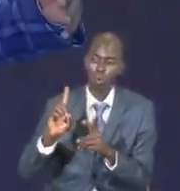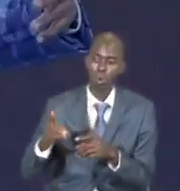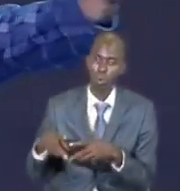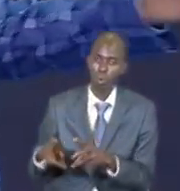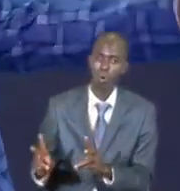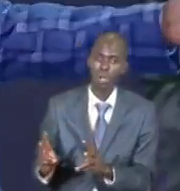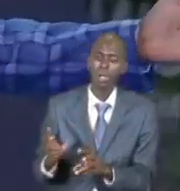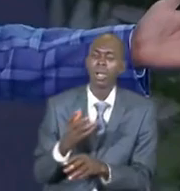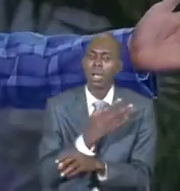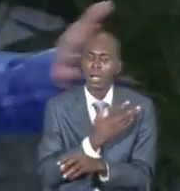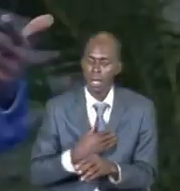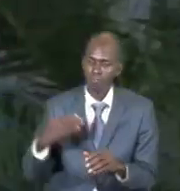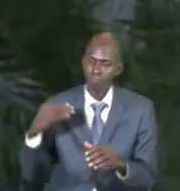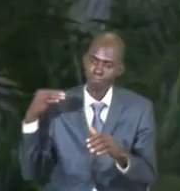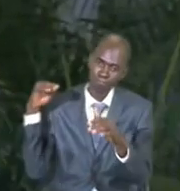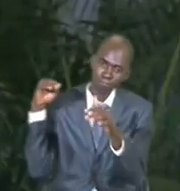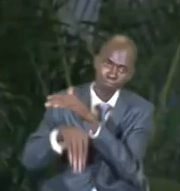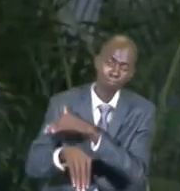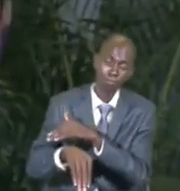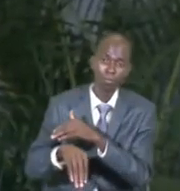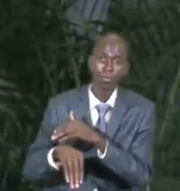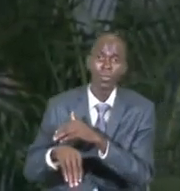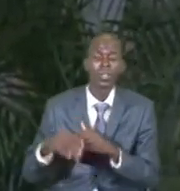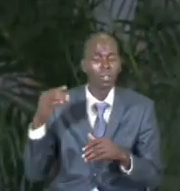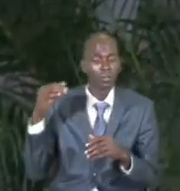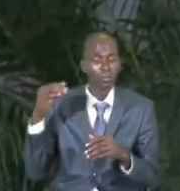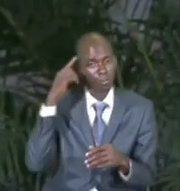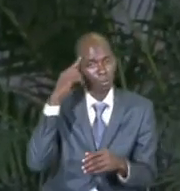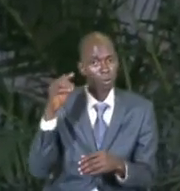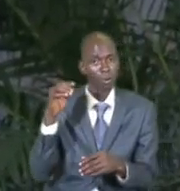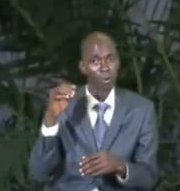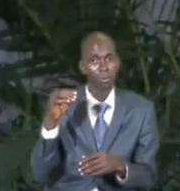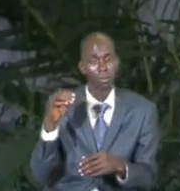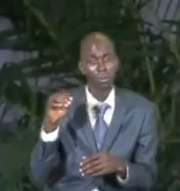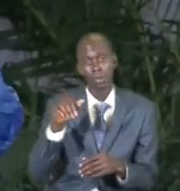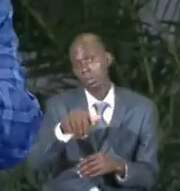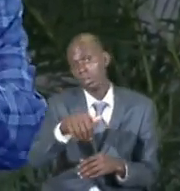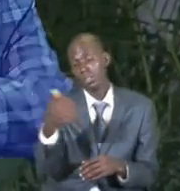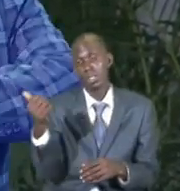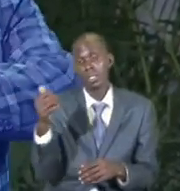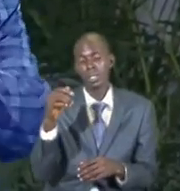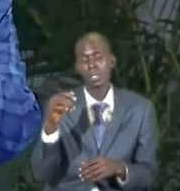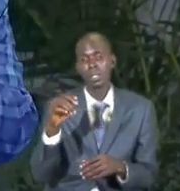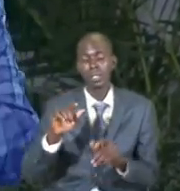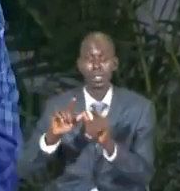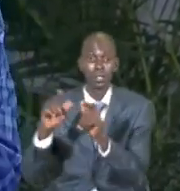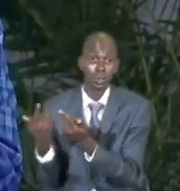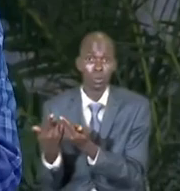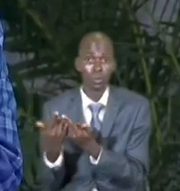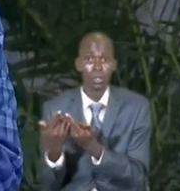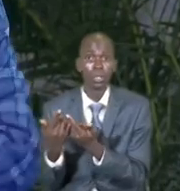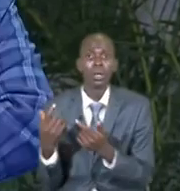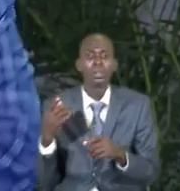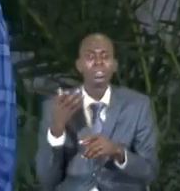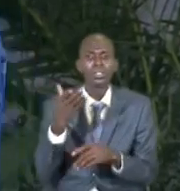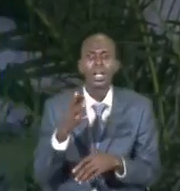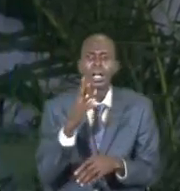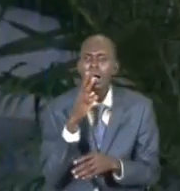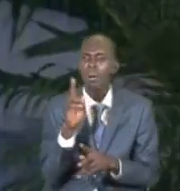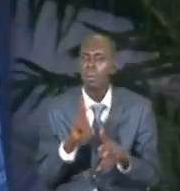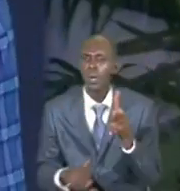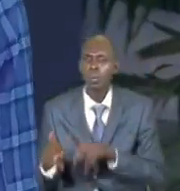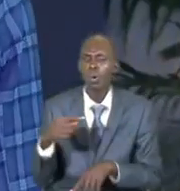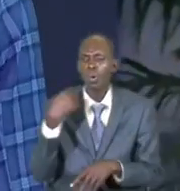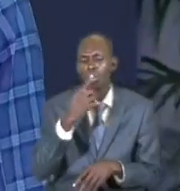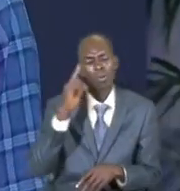goolu nye ndị nke na-abụ ndị nke ya, kama ọ ga-enye goolu n'ebe ndị nke ya nọ. O nwere ndị na-eche na ihe ha na-eme dị mma,